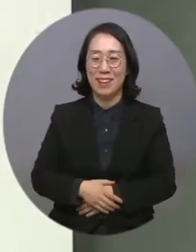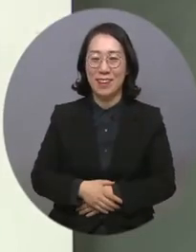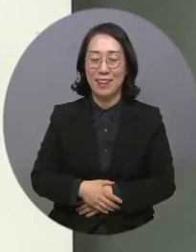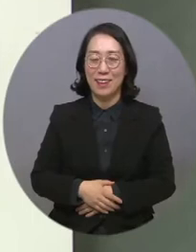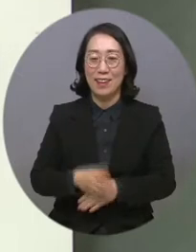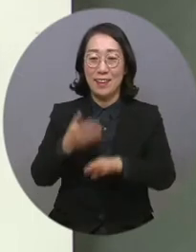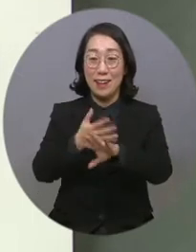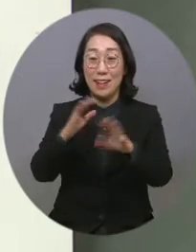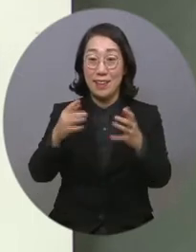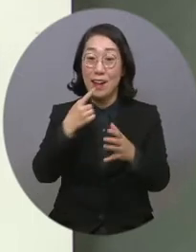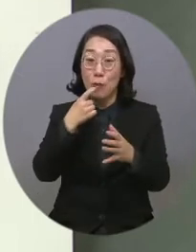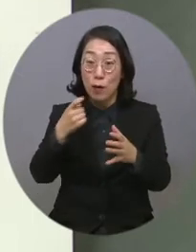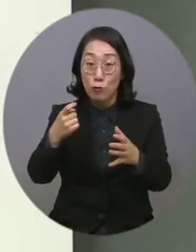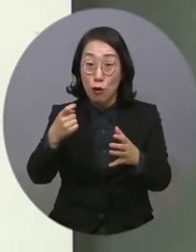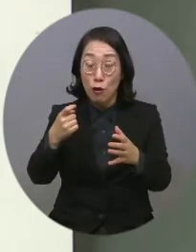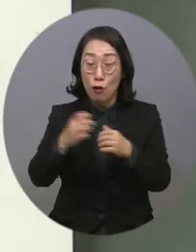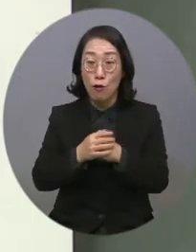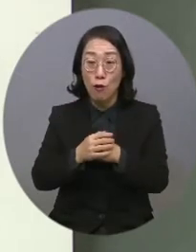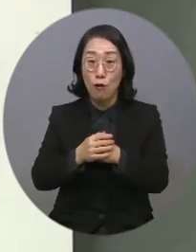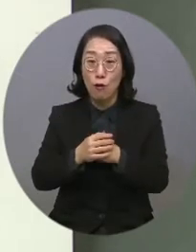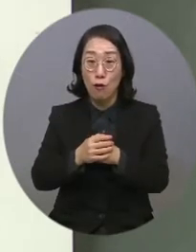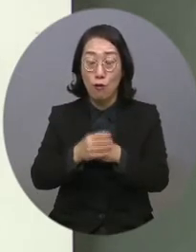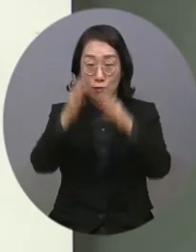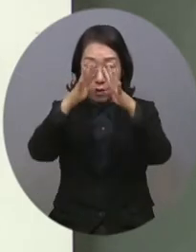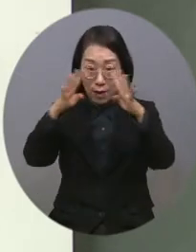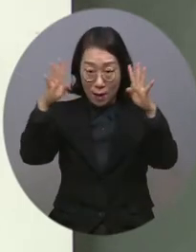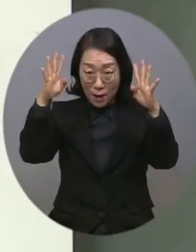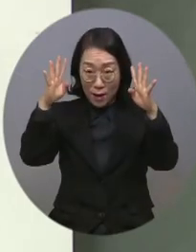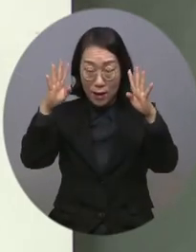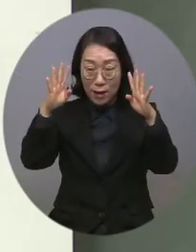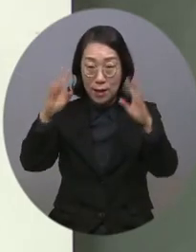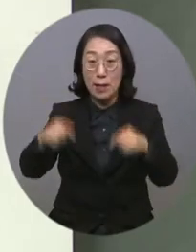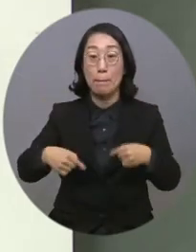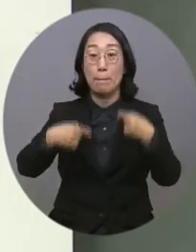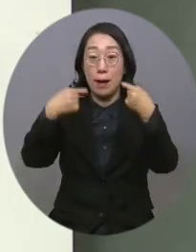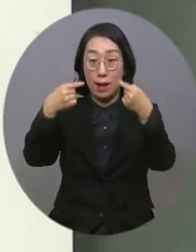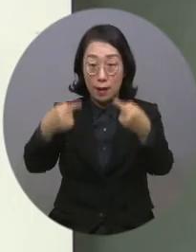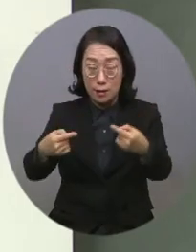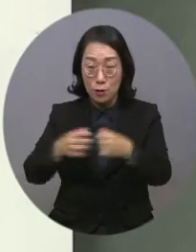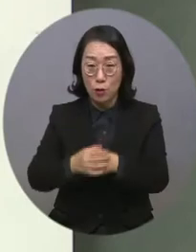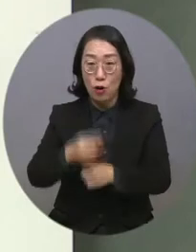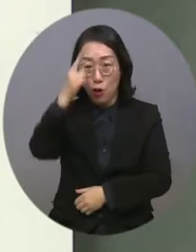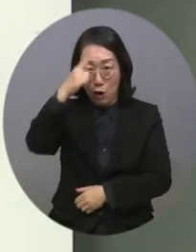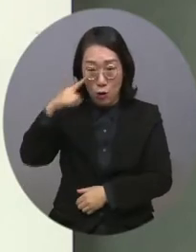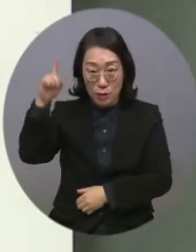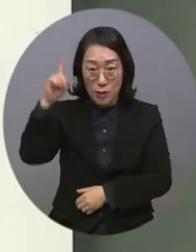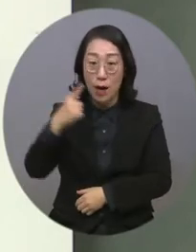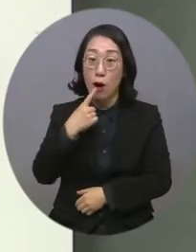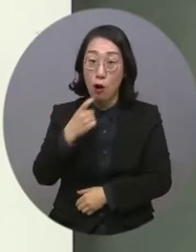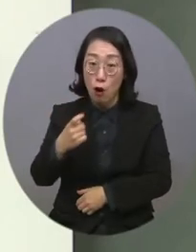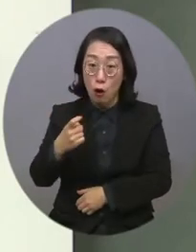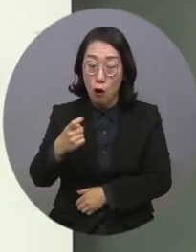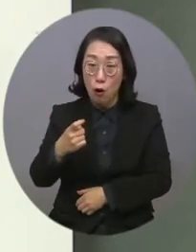외국어 대학 러시아과를 입학하셔서 러시아 공부를 끝낸